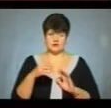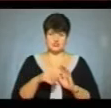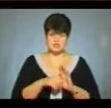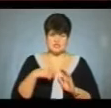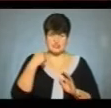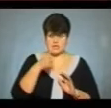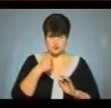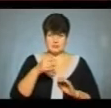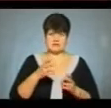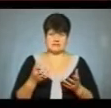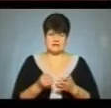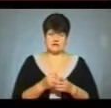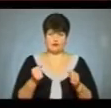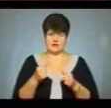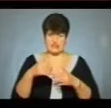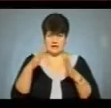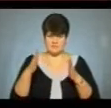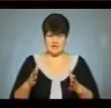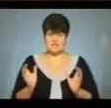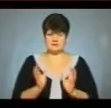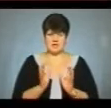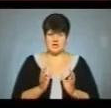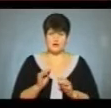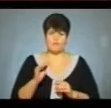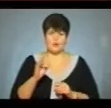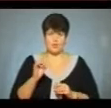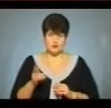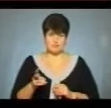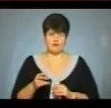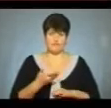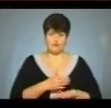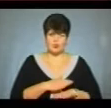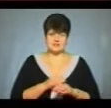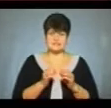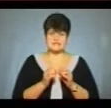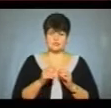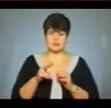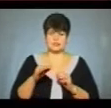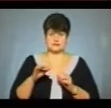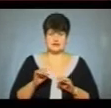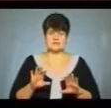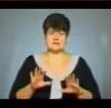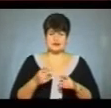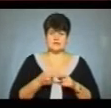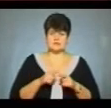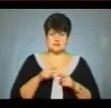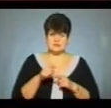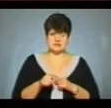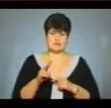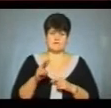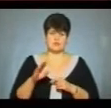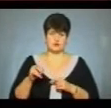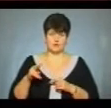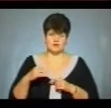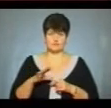46-річного, знайшли в холодильній камері для зберігання фруктів та овочів у Польщі 10 листопада. Сталося це в Лодзинському воєводстві. Вони